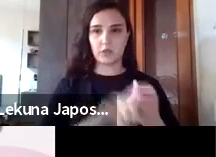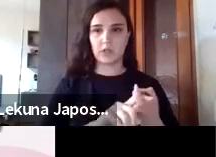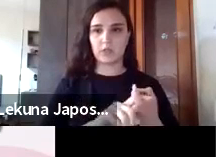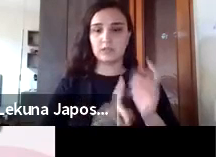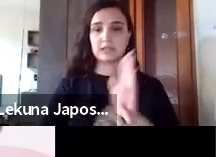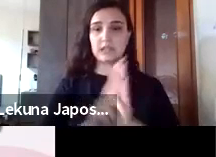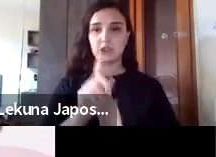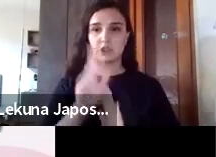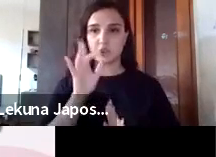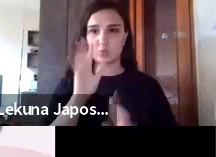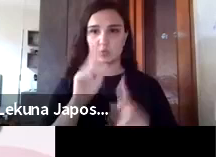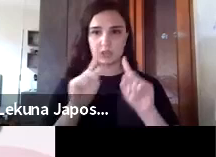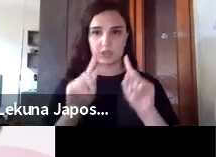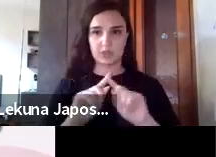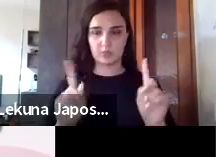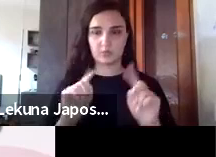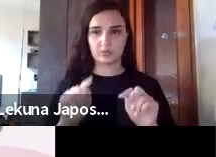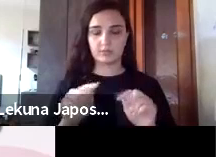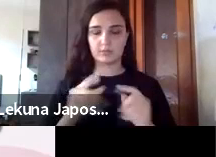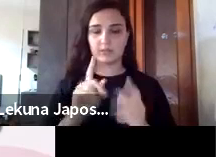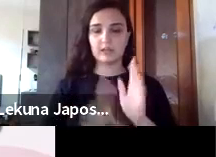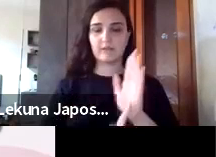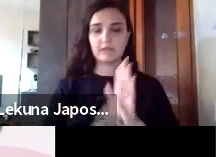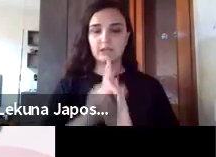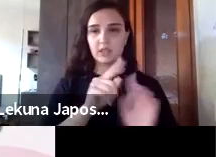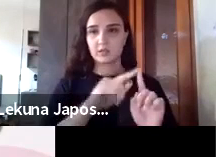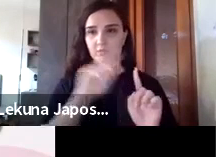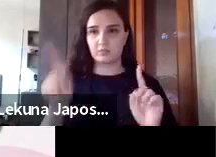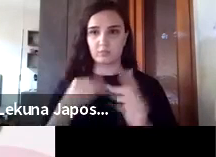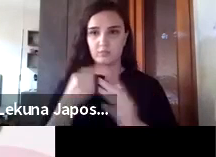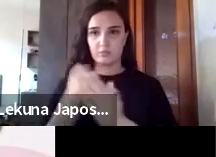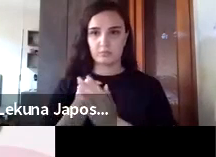საწყის ეტაპზე განსაკუთრებით თავიდან ბოლომდე, ხო?